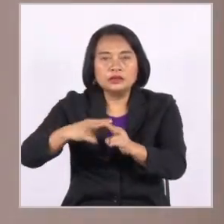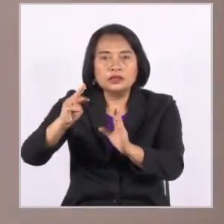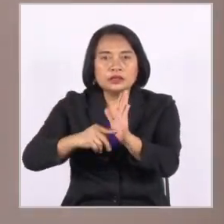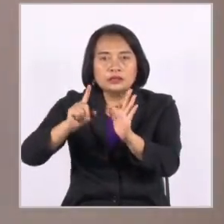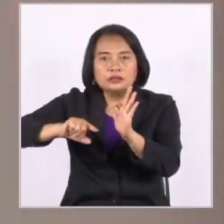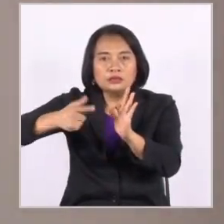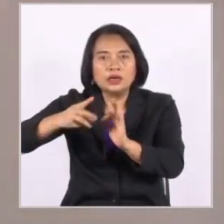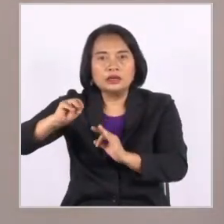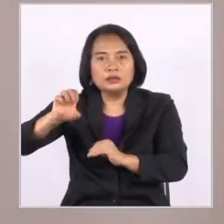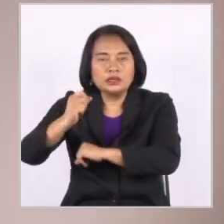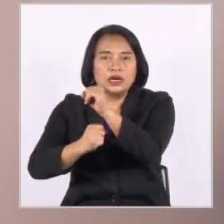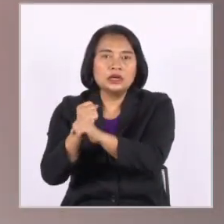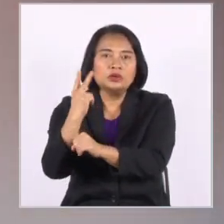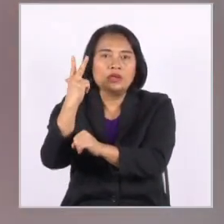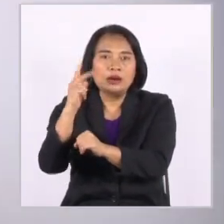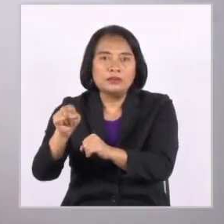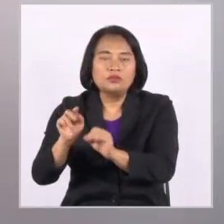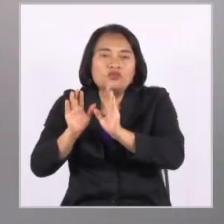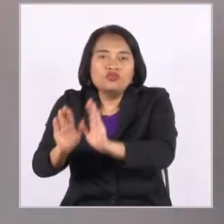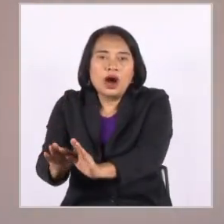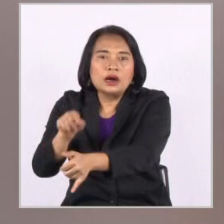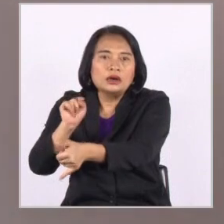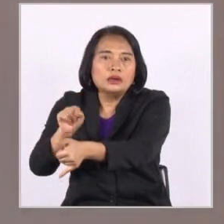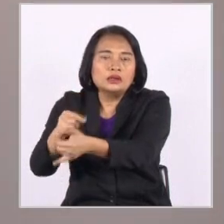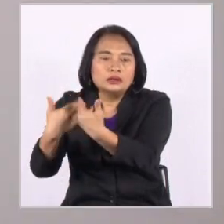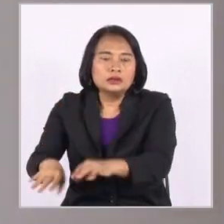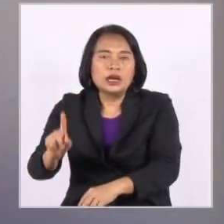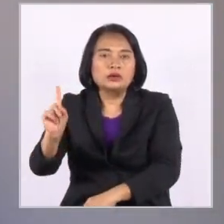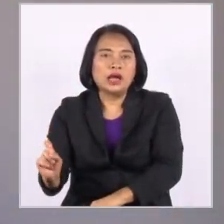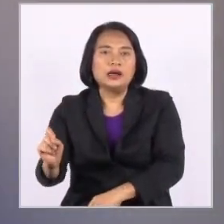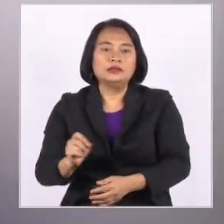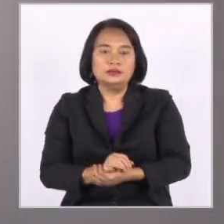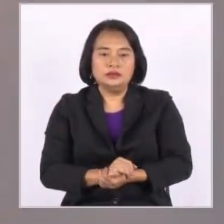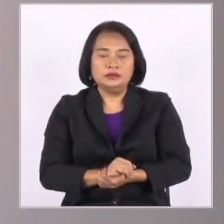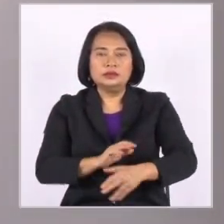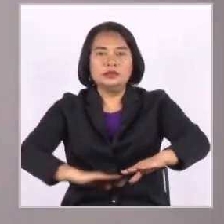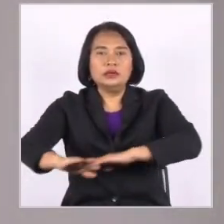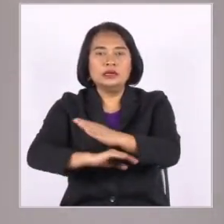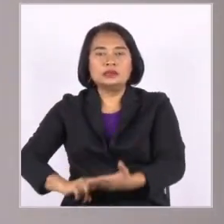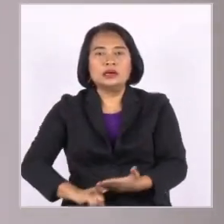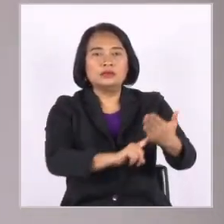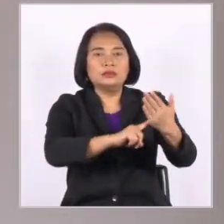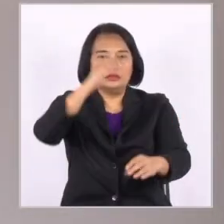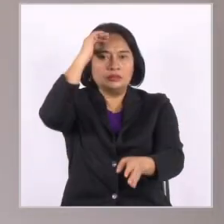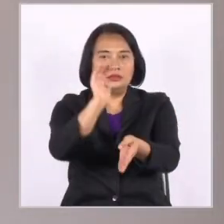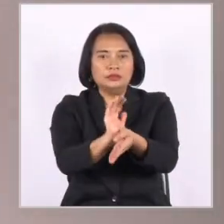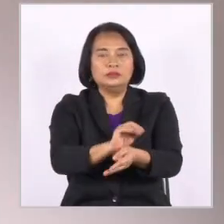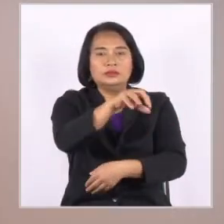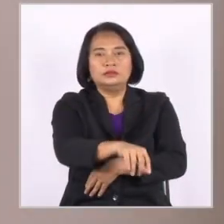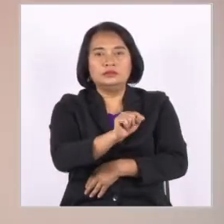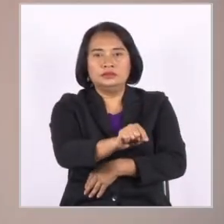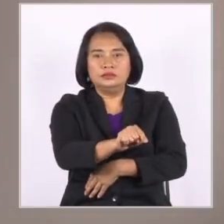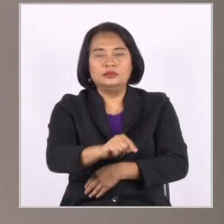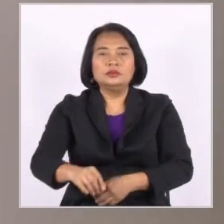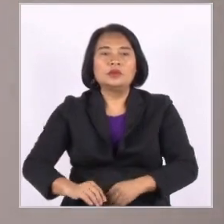3ปีไปฝากเลี้ยงที่สถานรับเลี้ยงแห่งหนึ่งแล้วมันตายอะค่ะก็เลยนำหลักฐานไปแจ้งความที่สภ.ชัยพฤกษ์เจ้าของเล่า